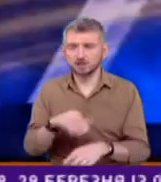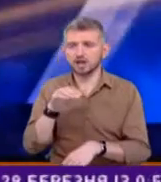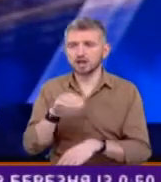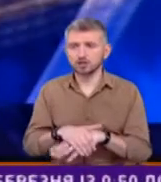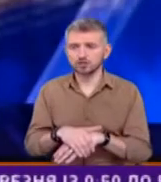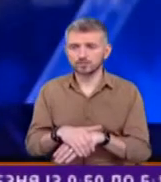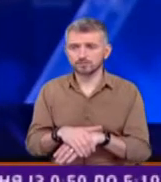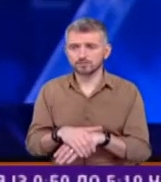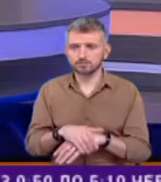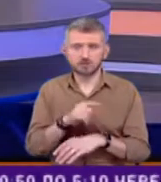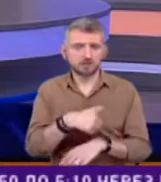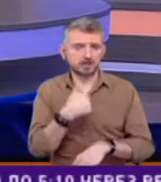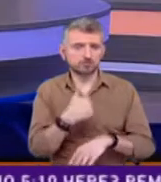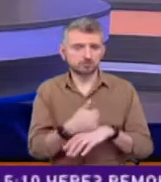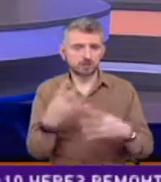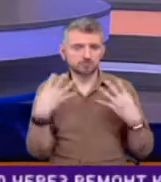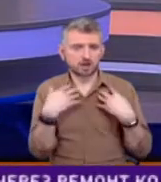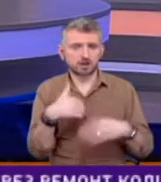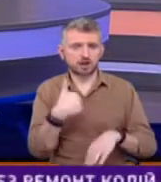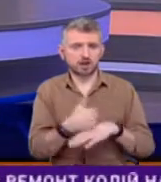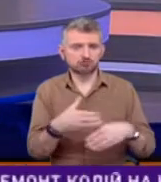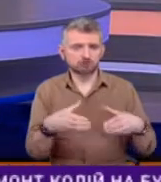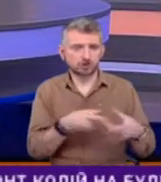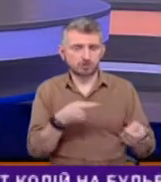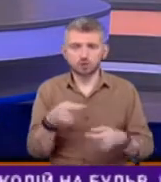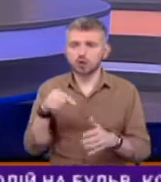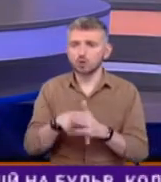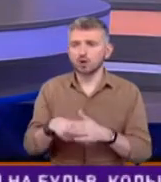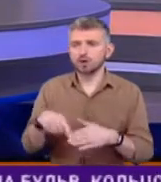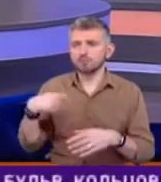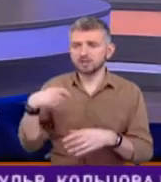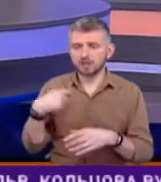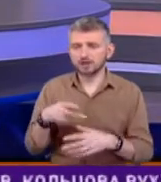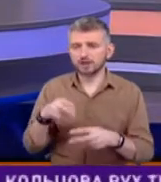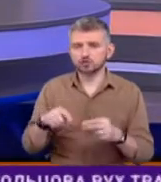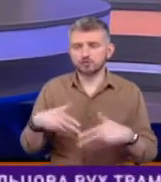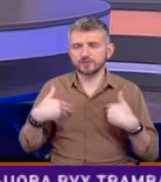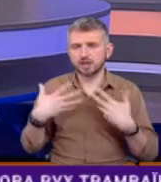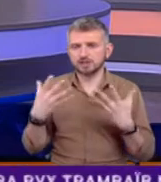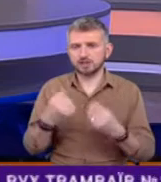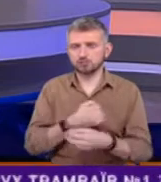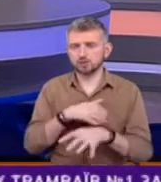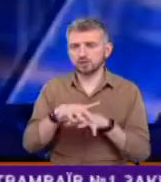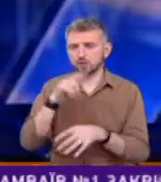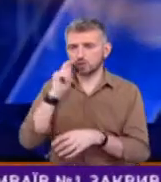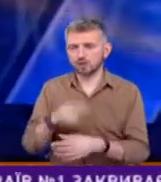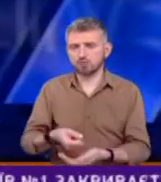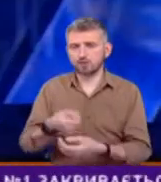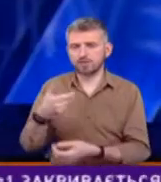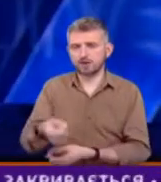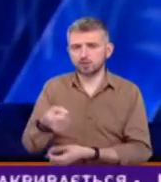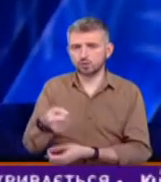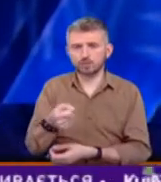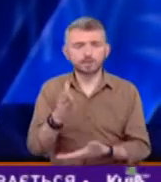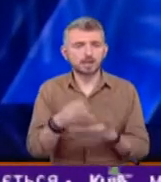фактично начальник Генштабу. Так, роль президента закінчиться на тому, щоб вітати з Днем Збройних сил України і подавати руку. Є міністр